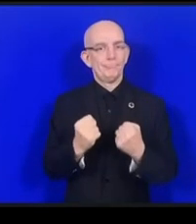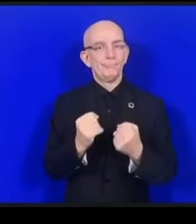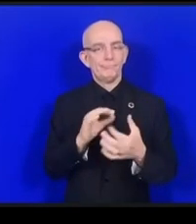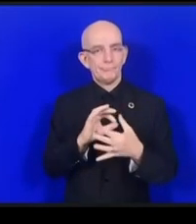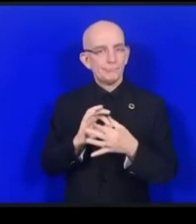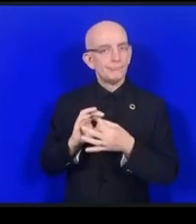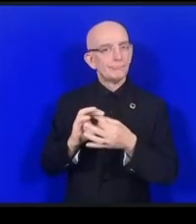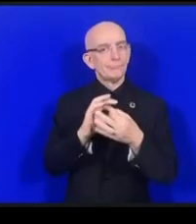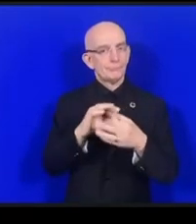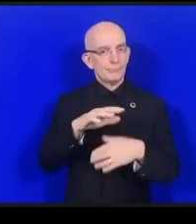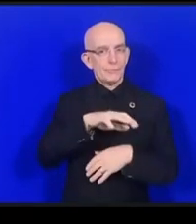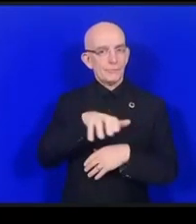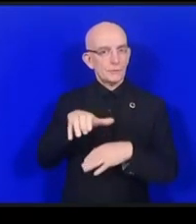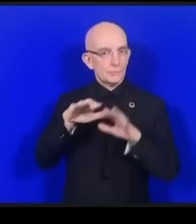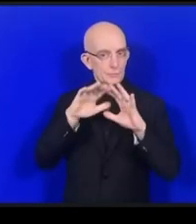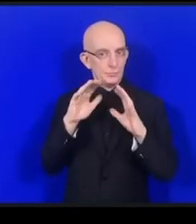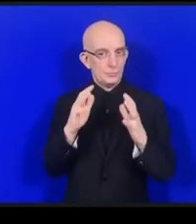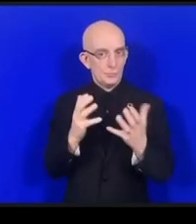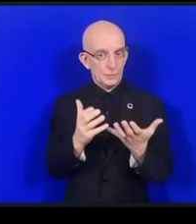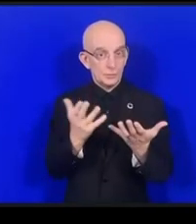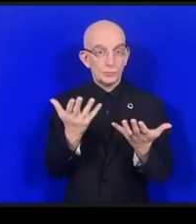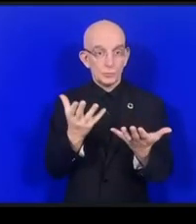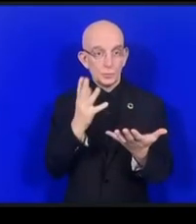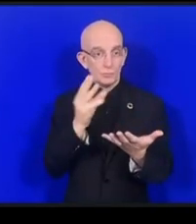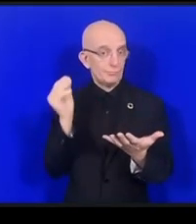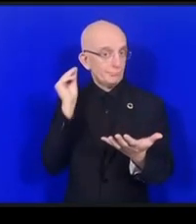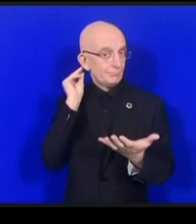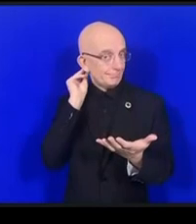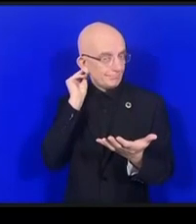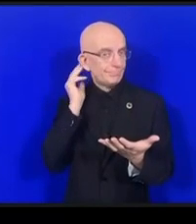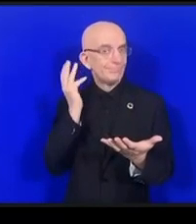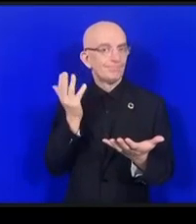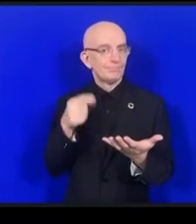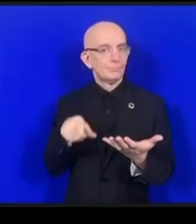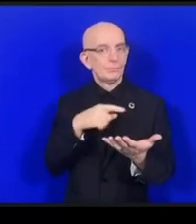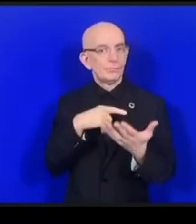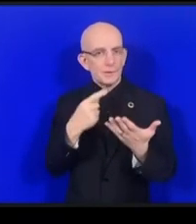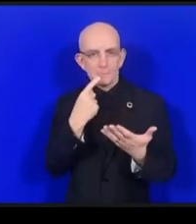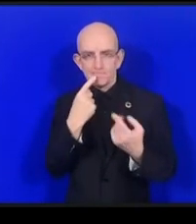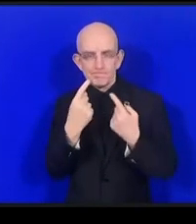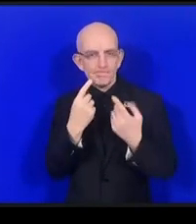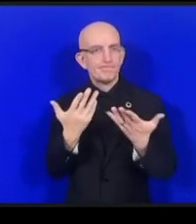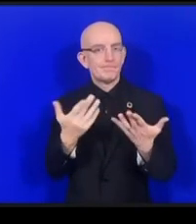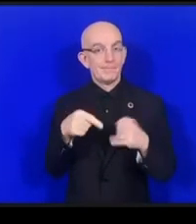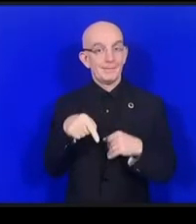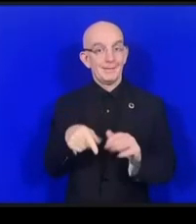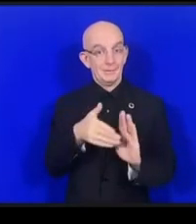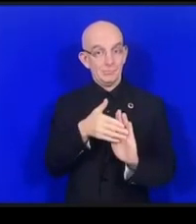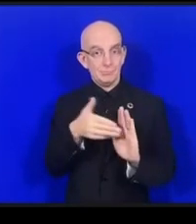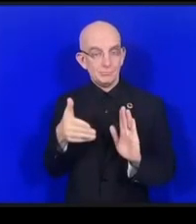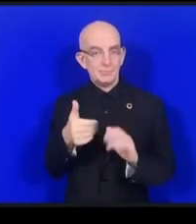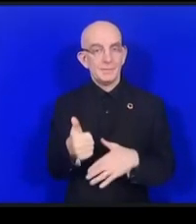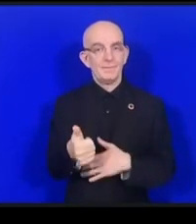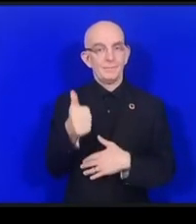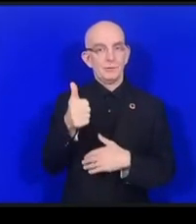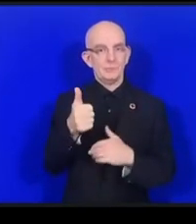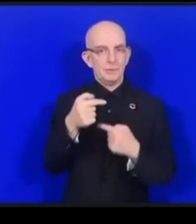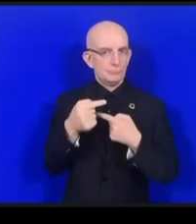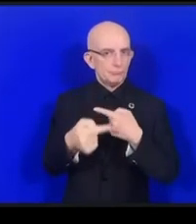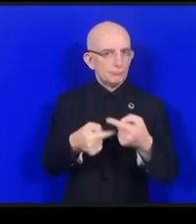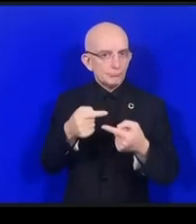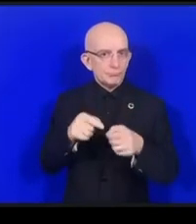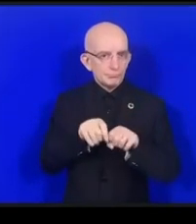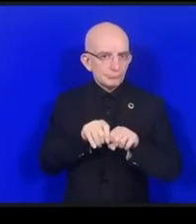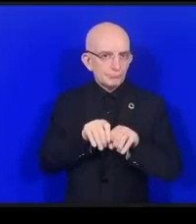предлагаю начать нашу сессию как раз с этого и